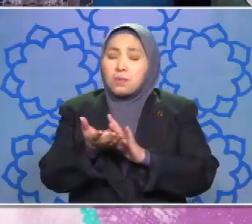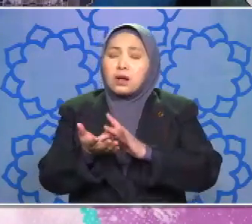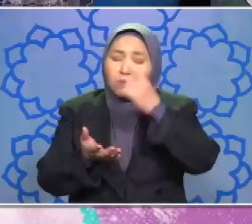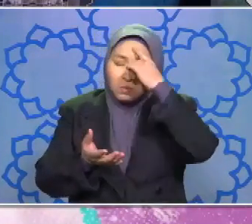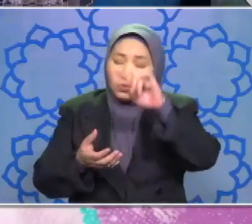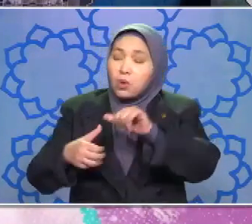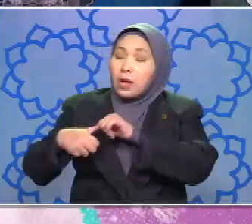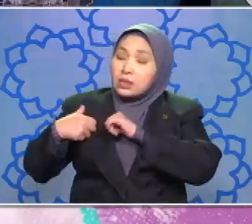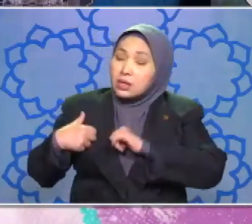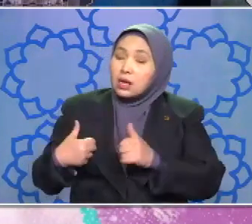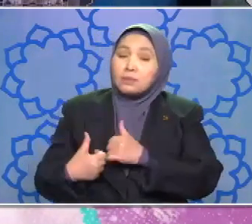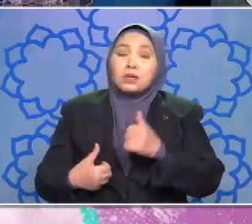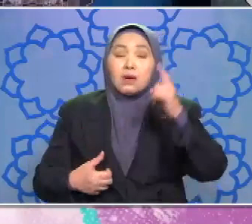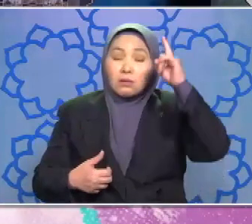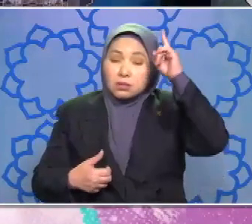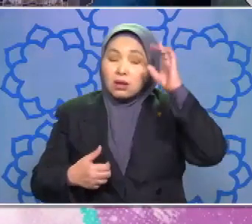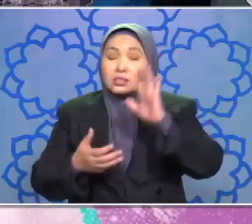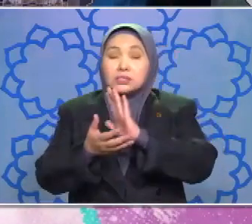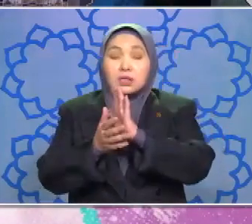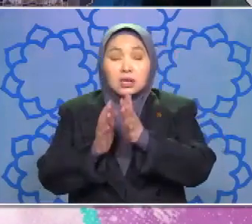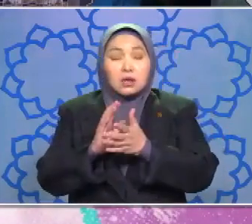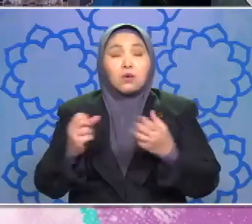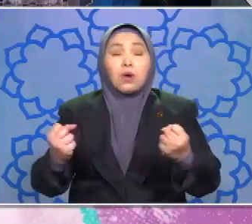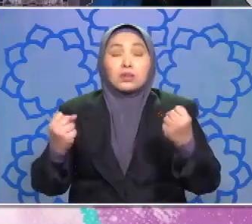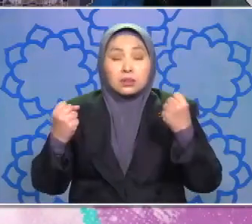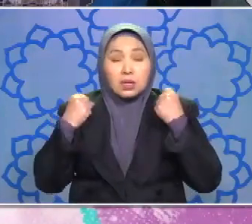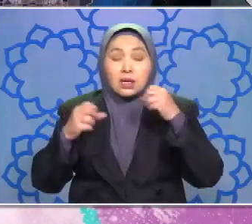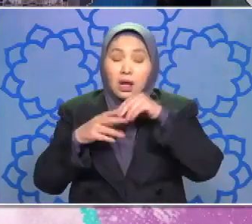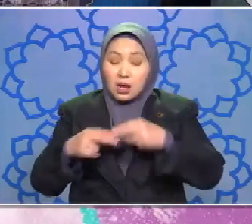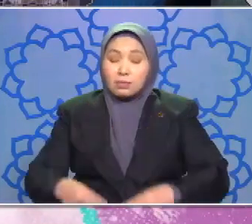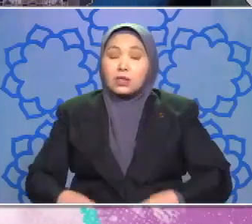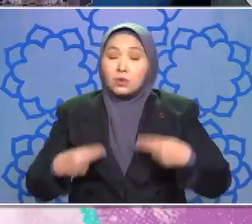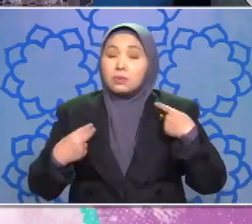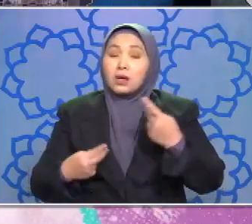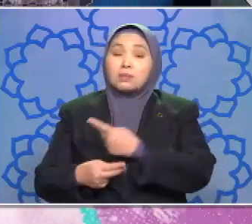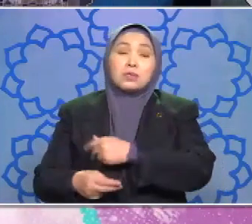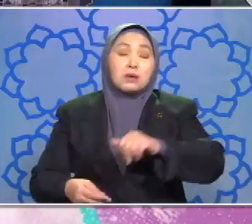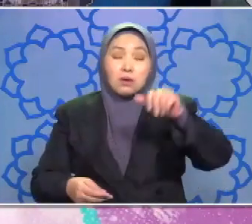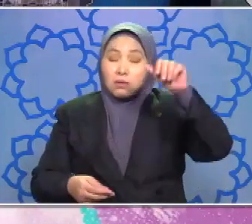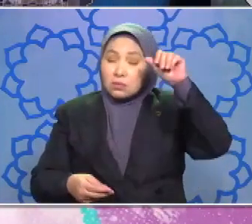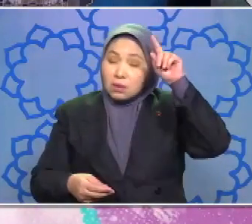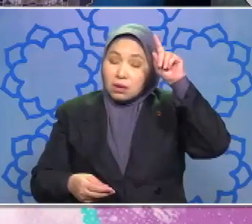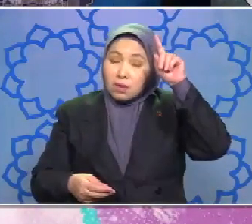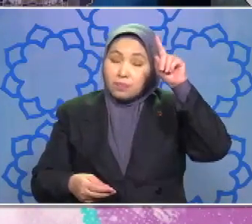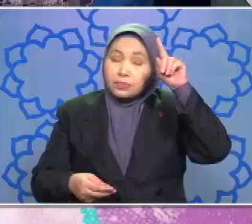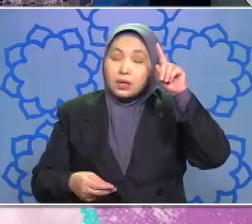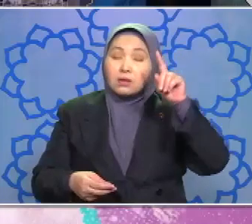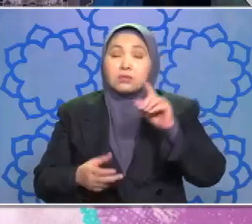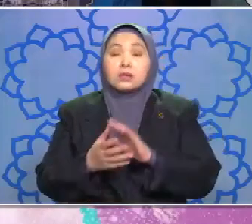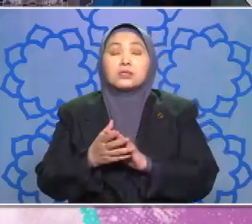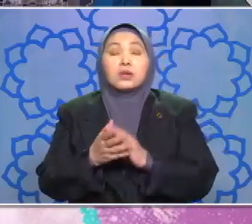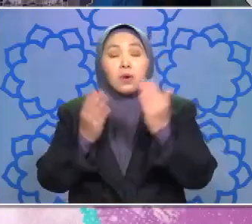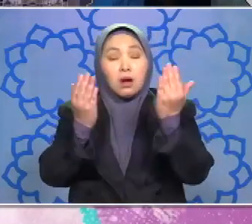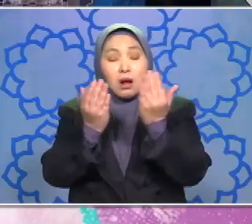ya Allah, menjadi kekuatan dalam kehidupan kami, ya Arhamar Rahimin. Wa sallallahu